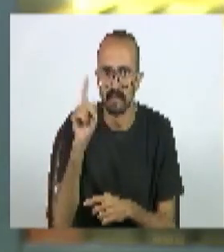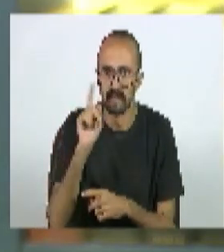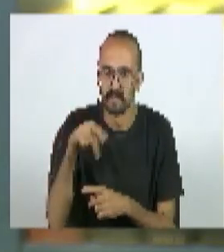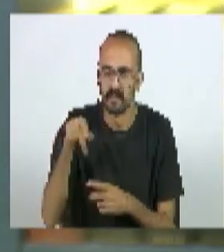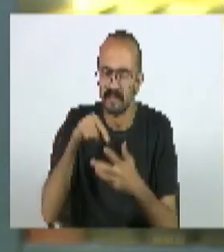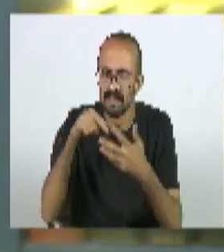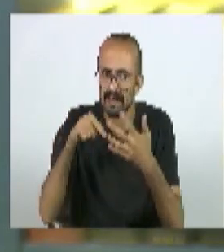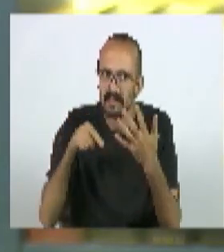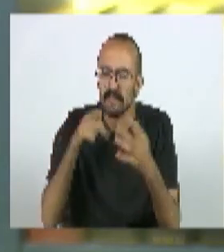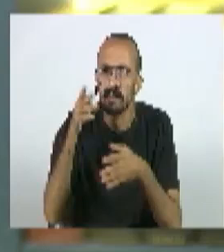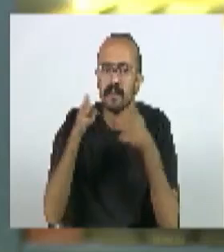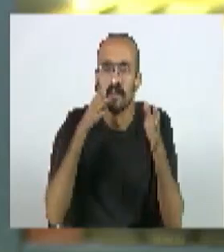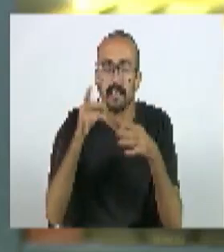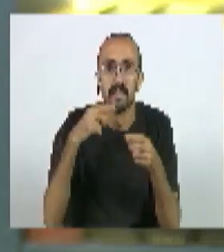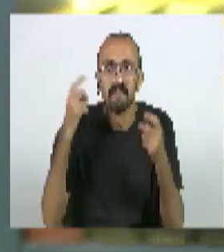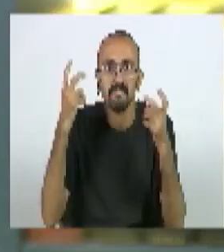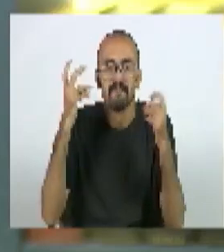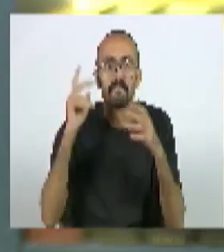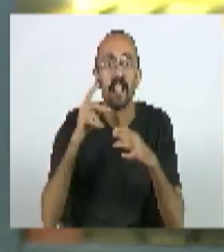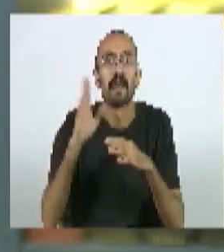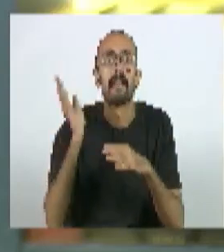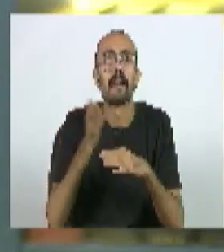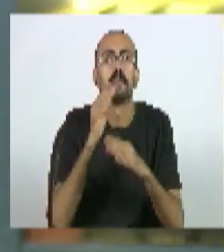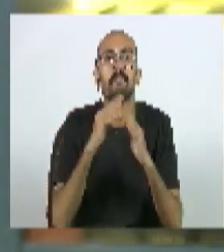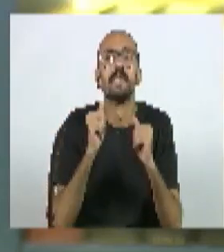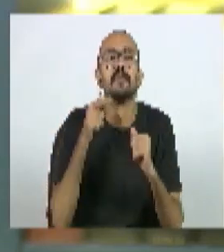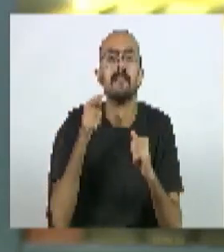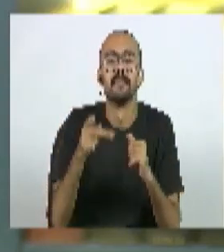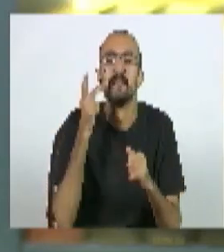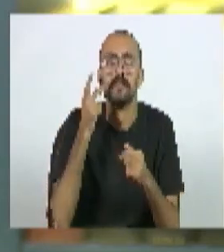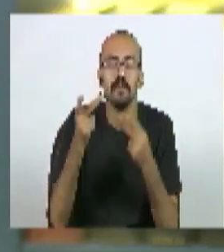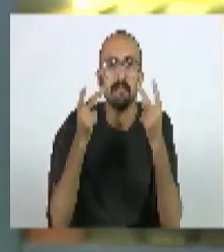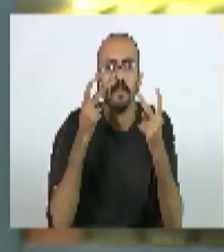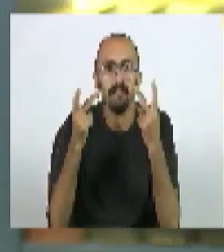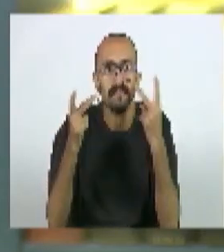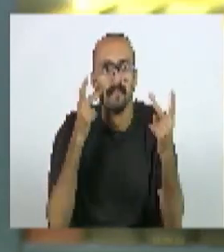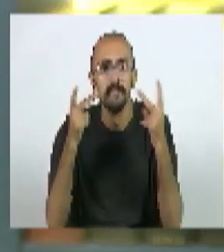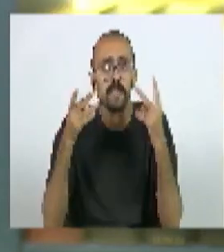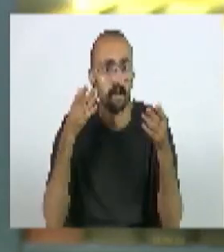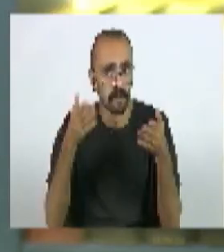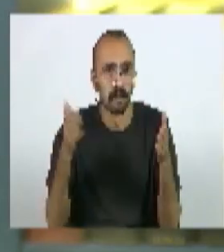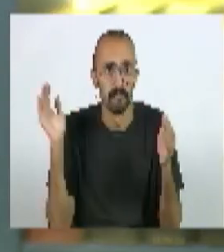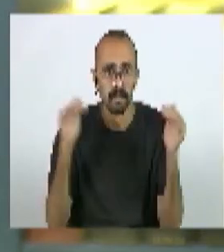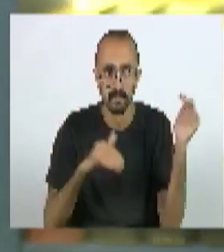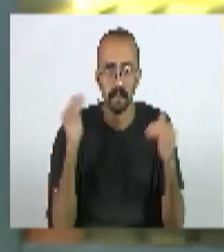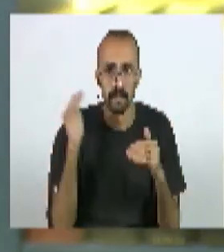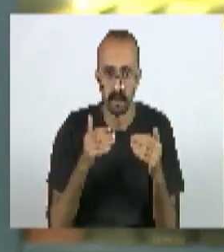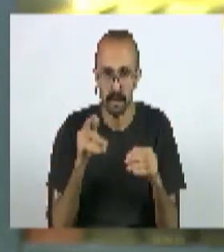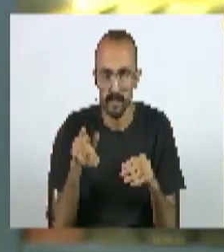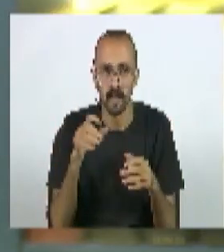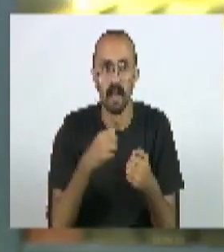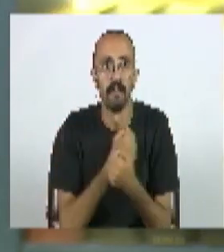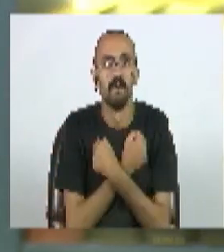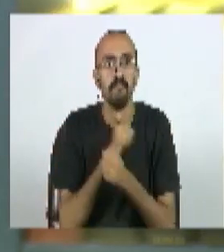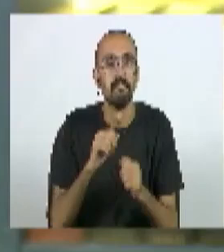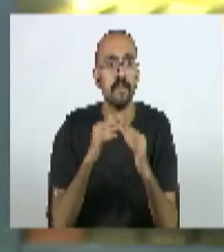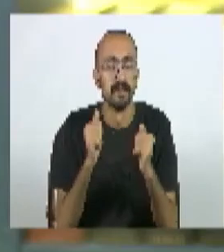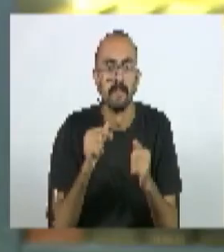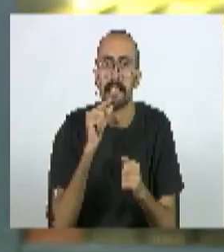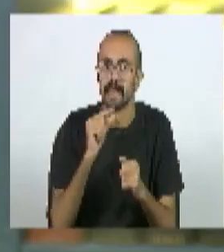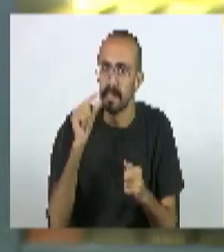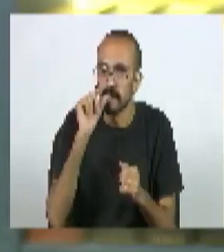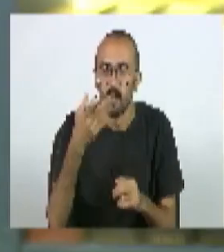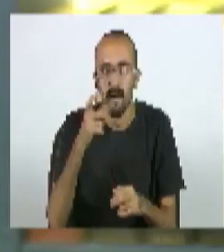الأماكن اللي بتنعش الذاكرة الوطنية وتبين لهم إزاي إن في آثار مصرية سواء كانت